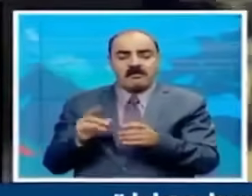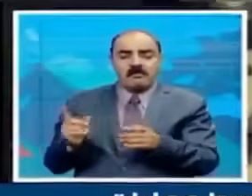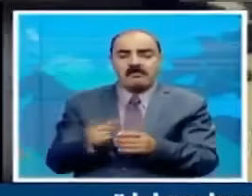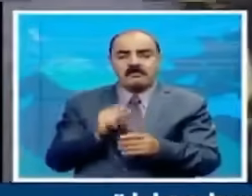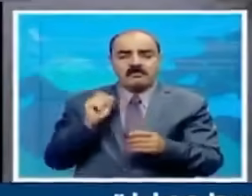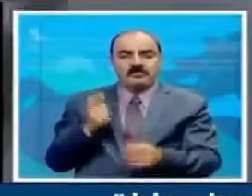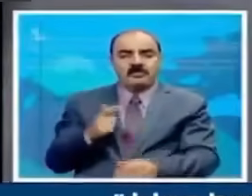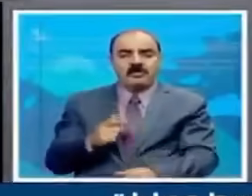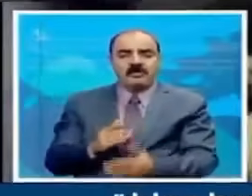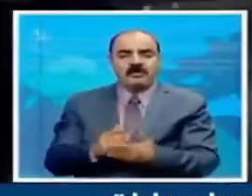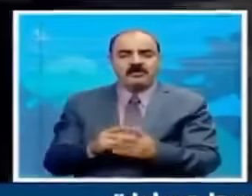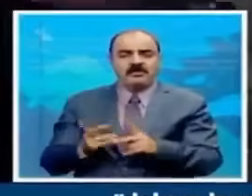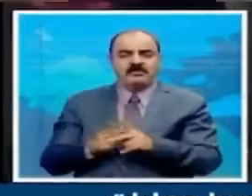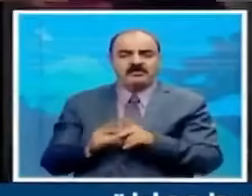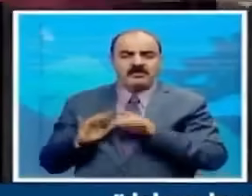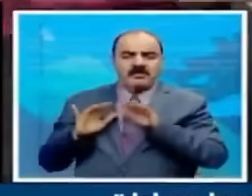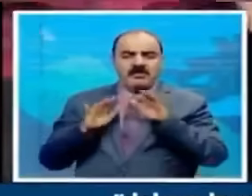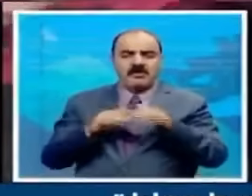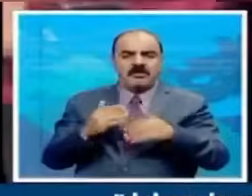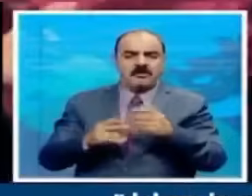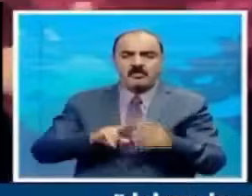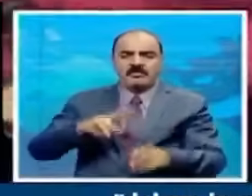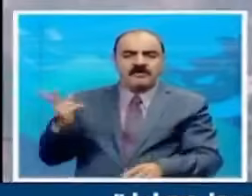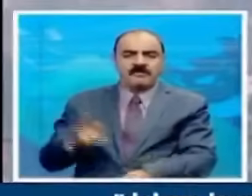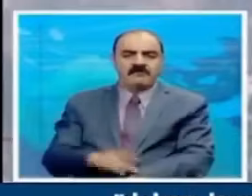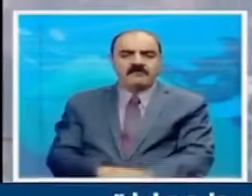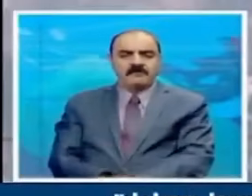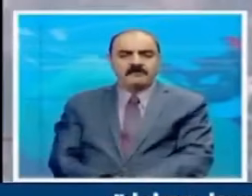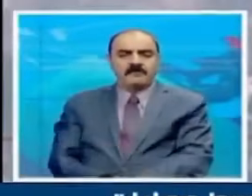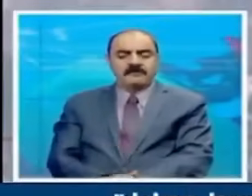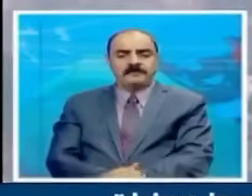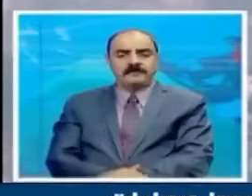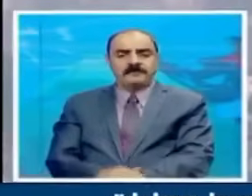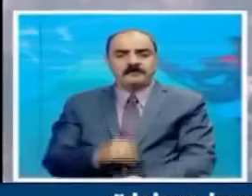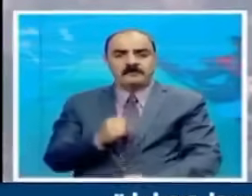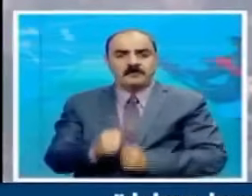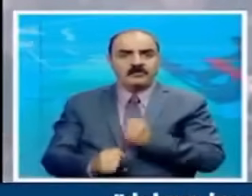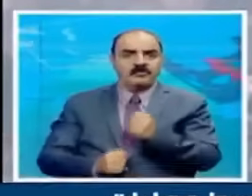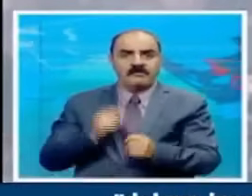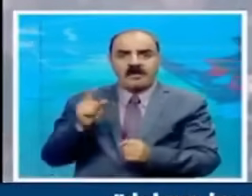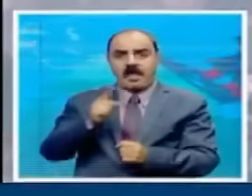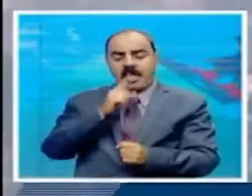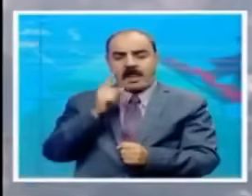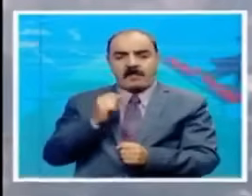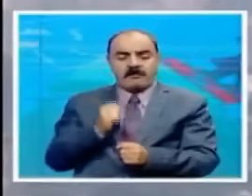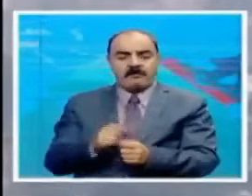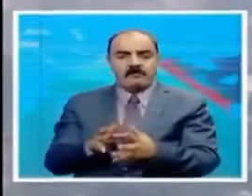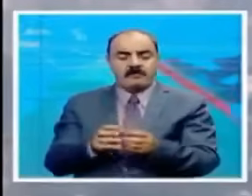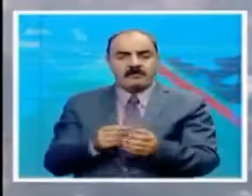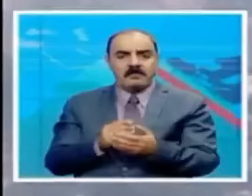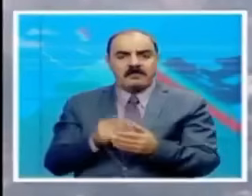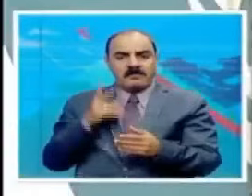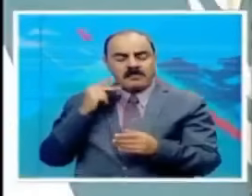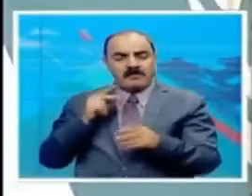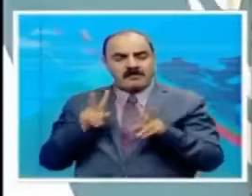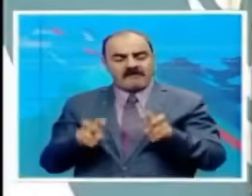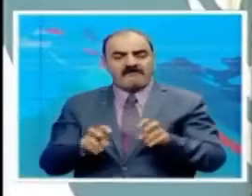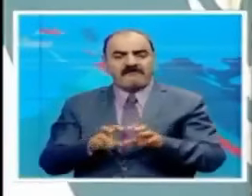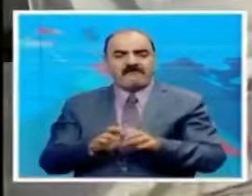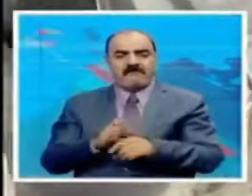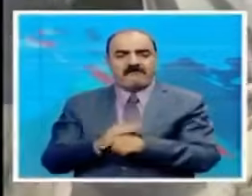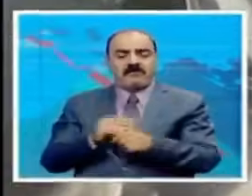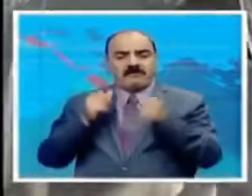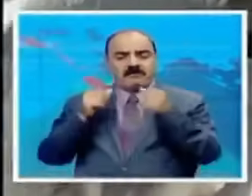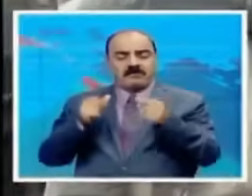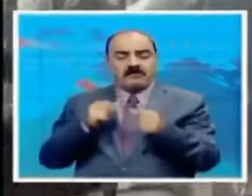مغادرته والنزوح إلى أماكن أخرى. جهود دولية إذن لوقف العدوان،